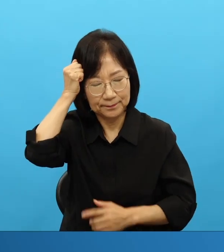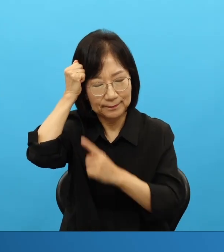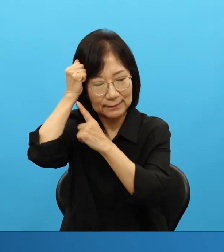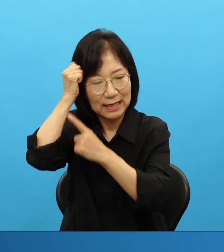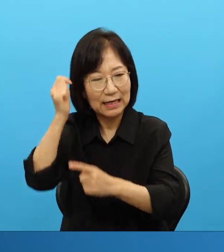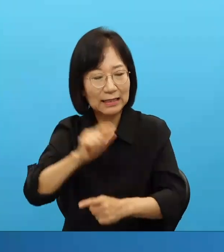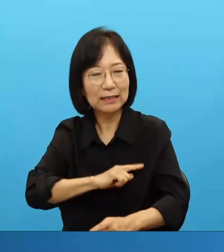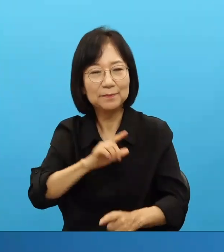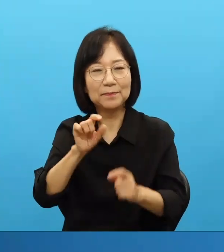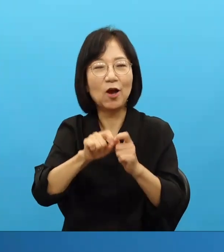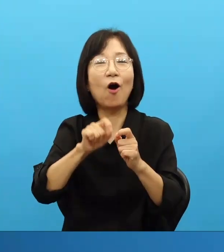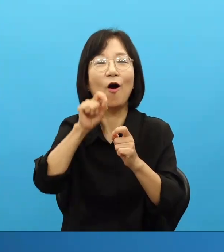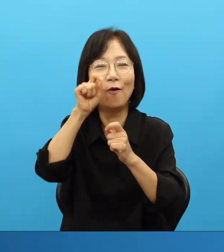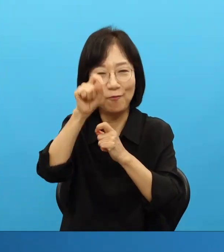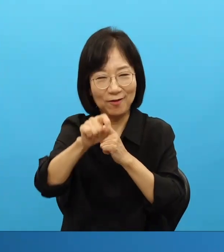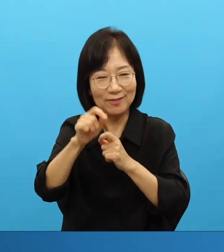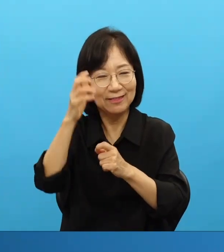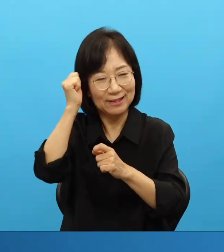합니다.